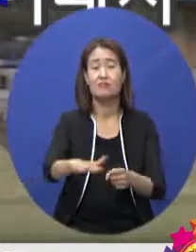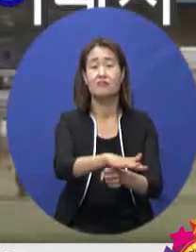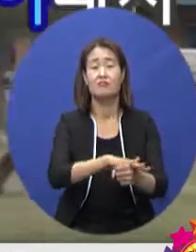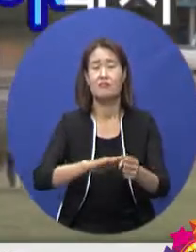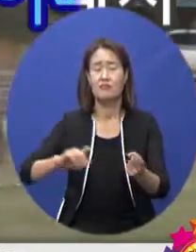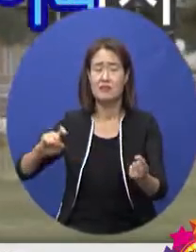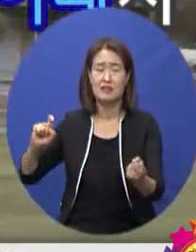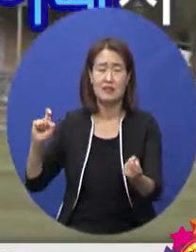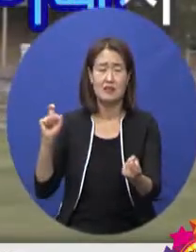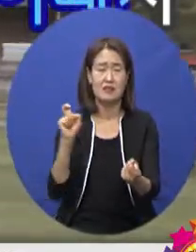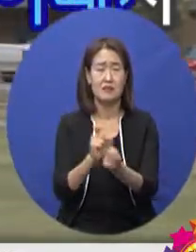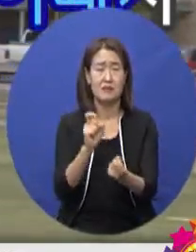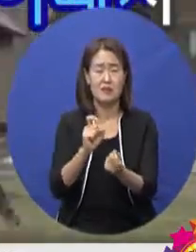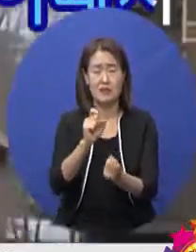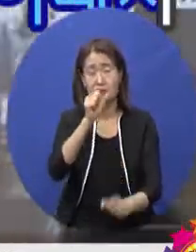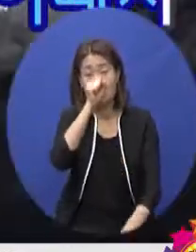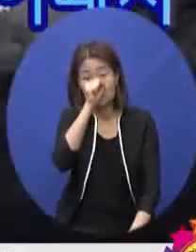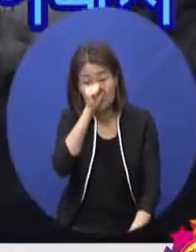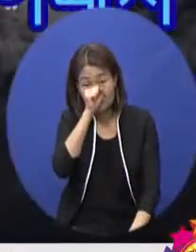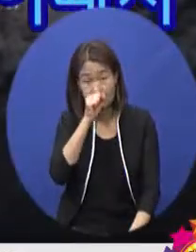사랑하기 딱 좋은 나이.